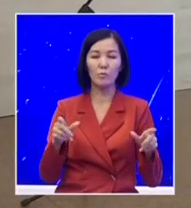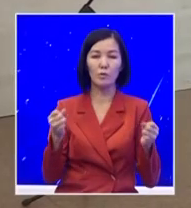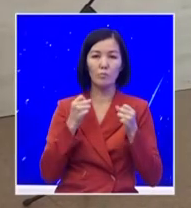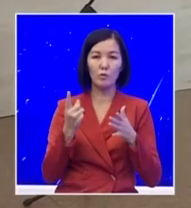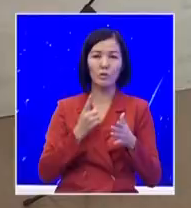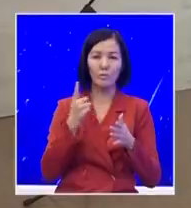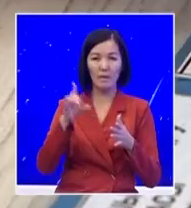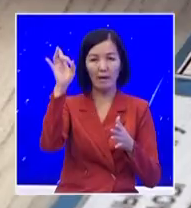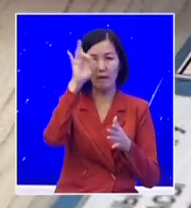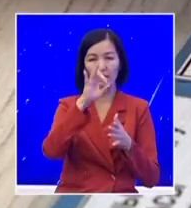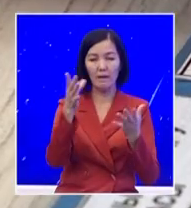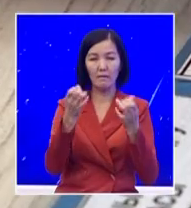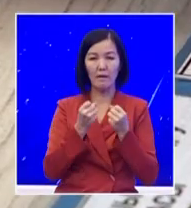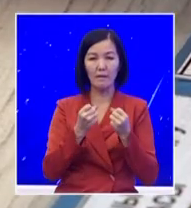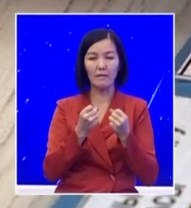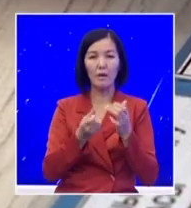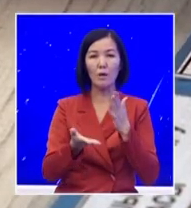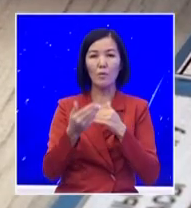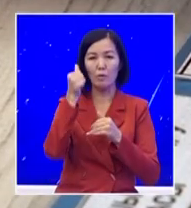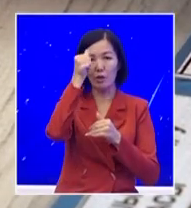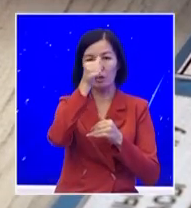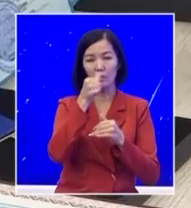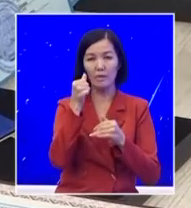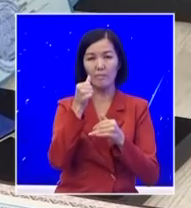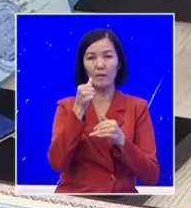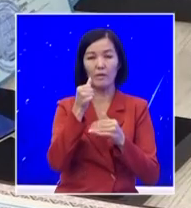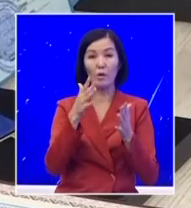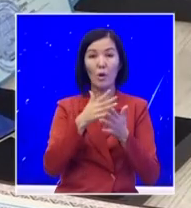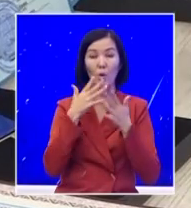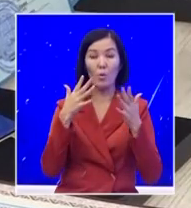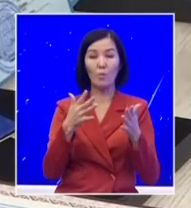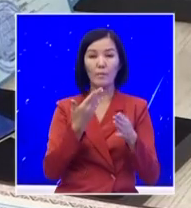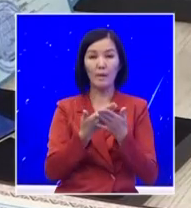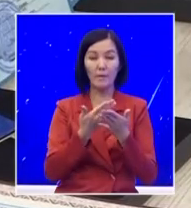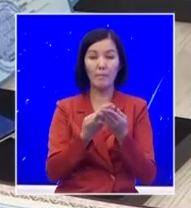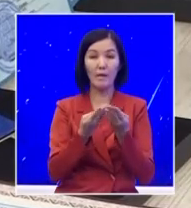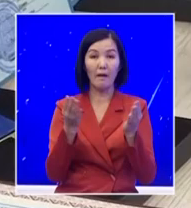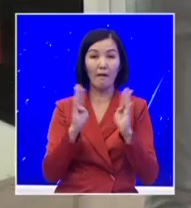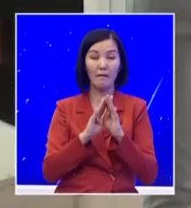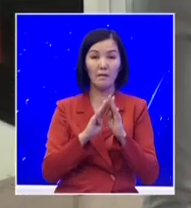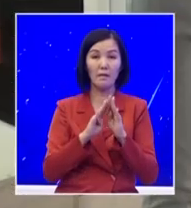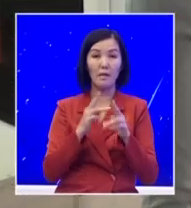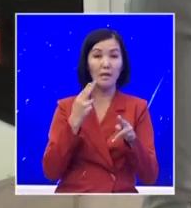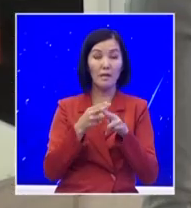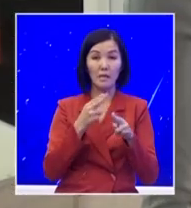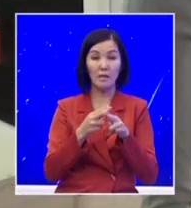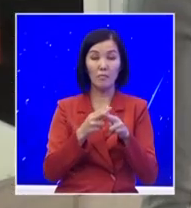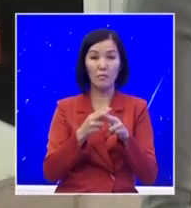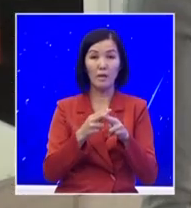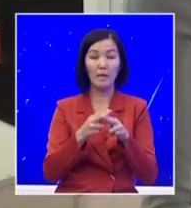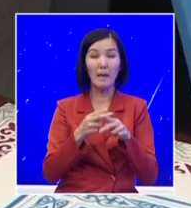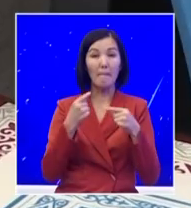шебер атағын иеленді. Бұл көрсеткіш өткен жылмен салыстырғанда анағұрлым көп. Егер карантин болмағанда жерлестеріміздің жетістігі